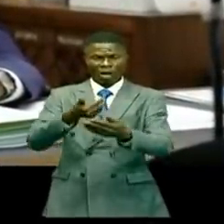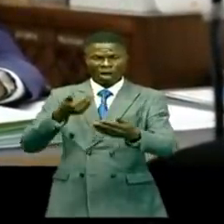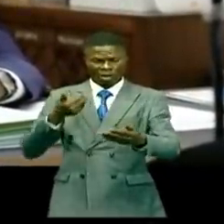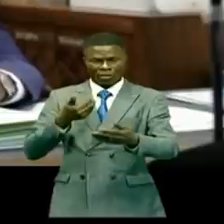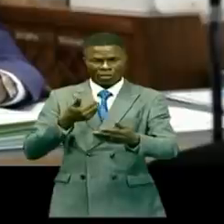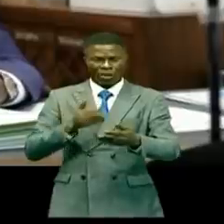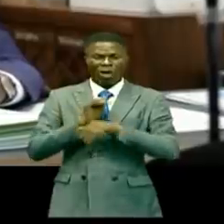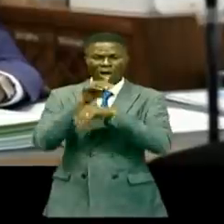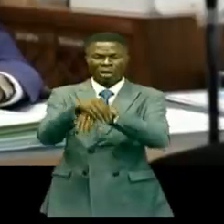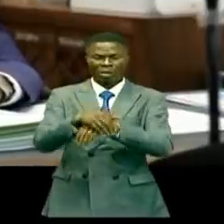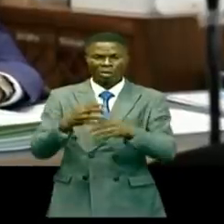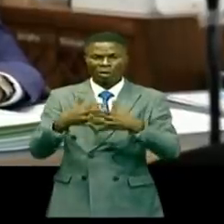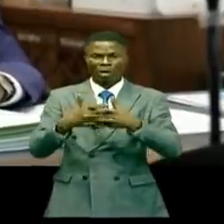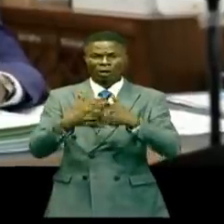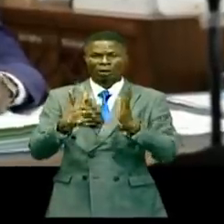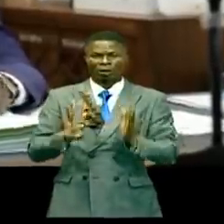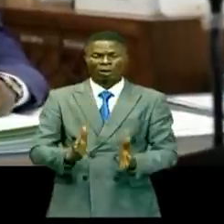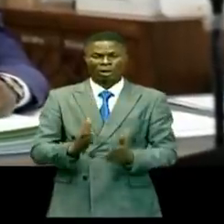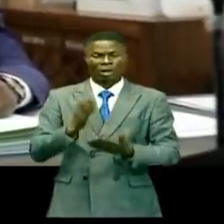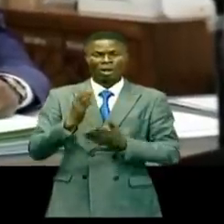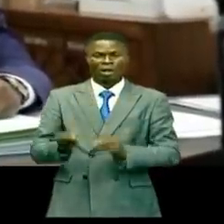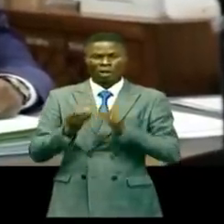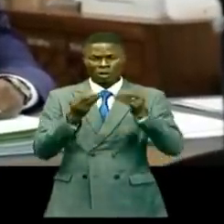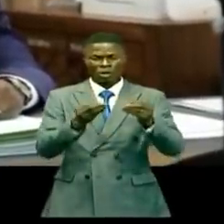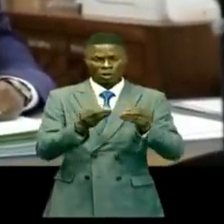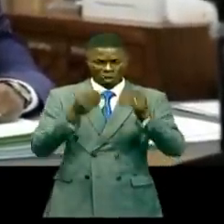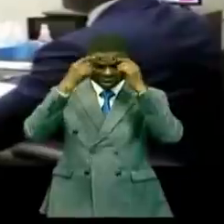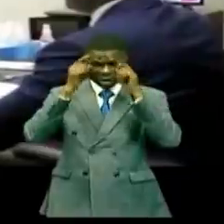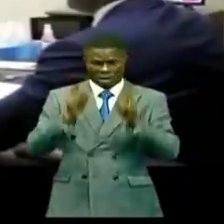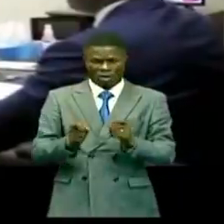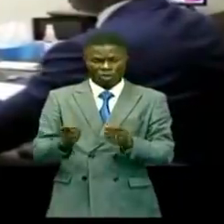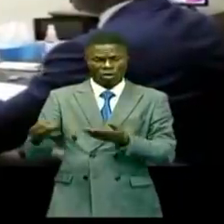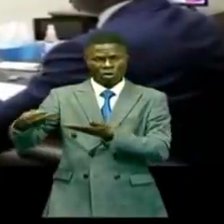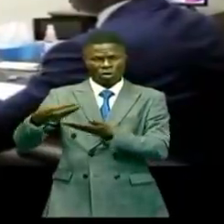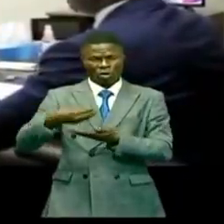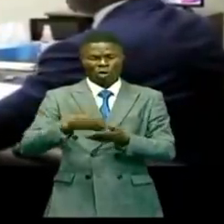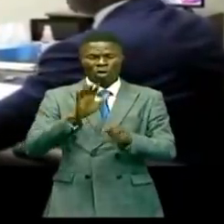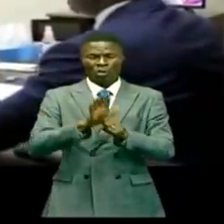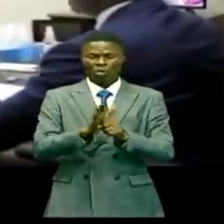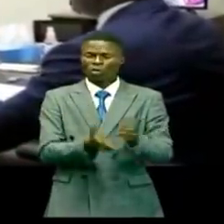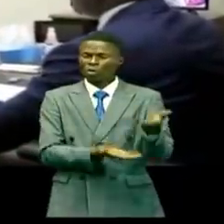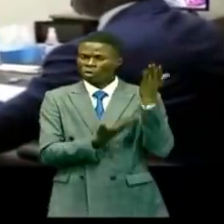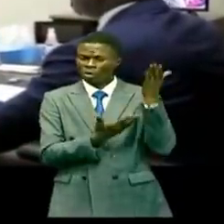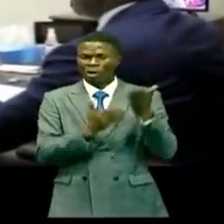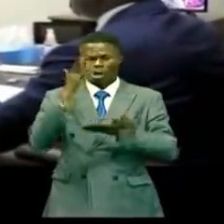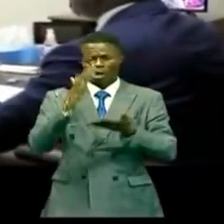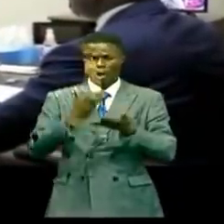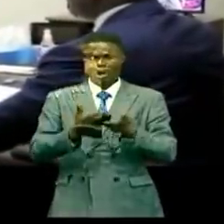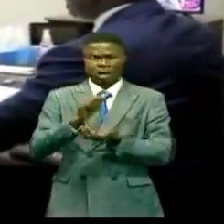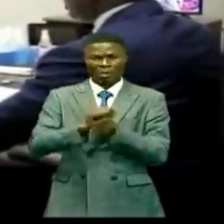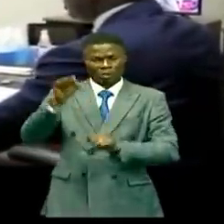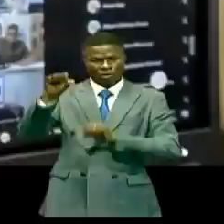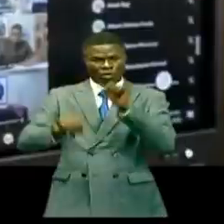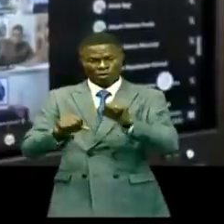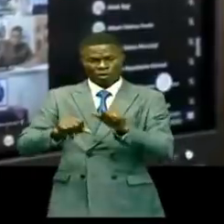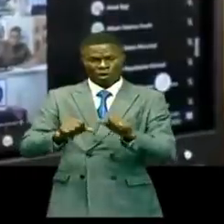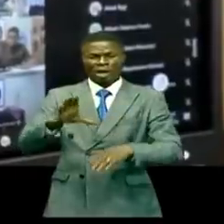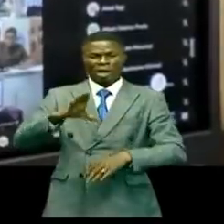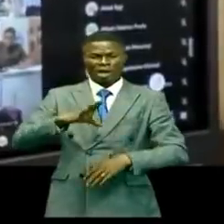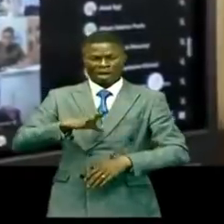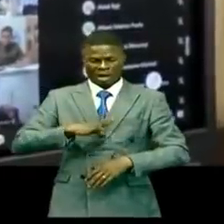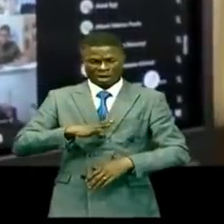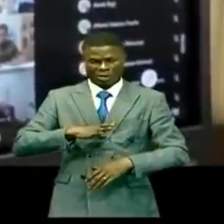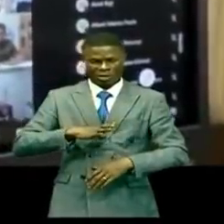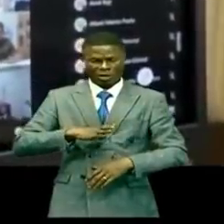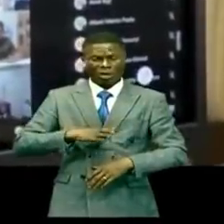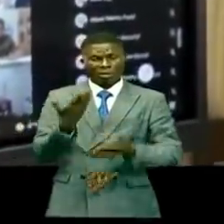concours de partenaires afin de mettre en place des mesures de mitigation nécessaires pour atténuer l'impact de ces chocs exogènes